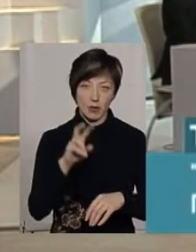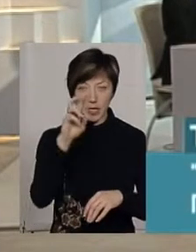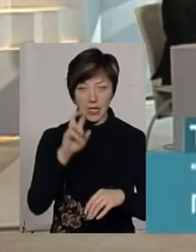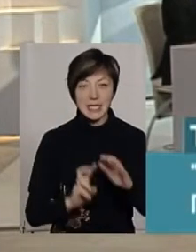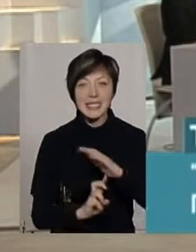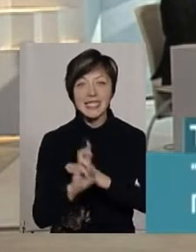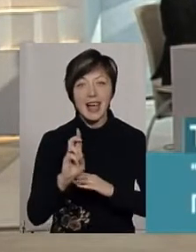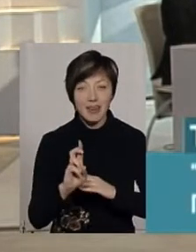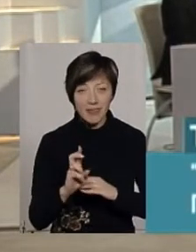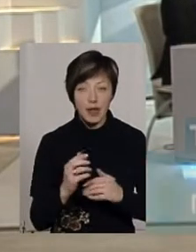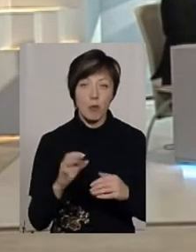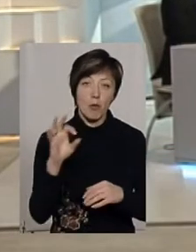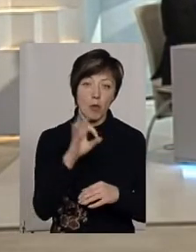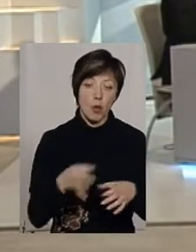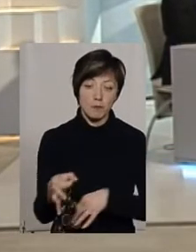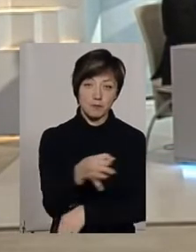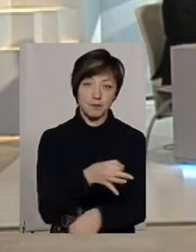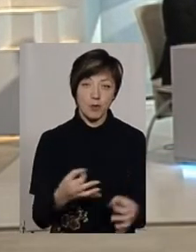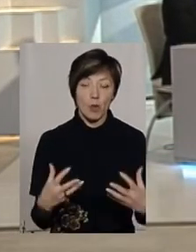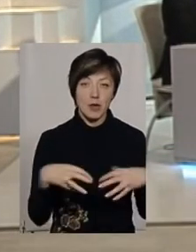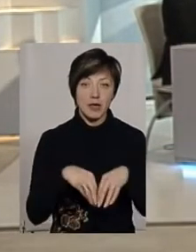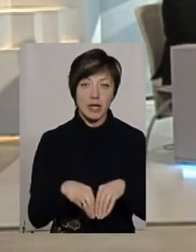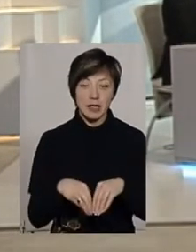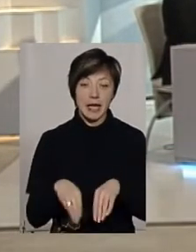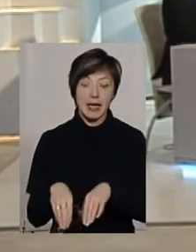церкви. Йшлося про об'єднання